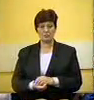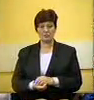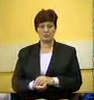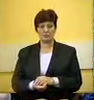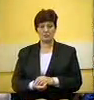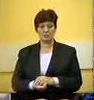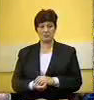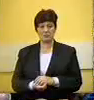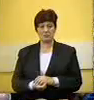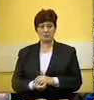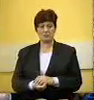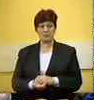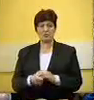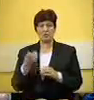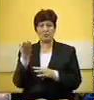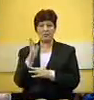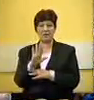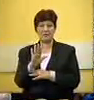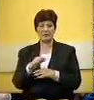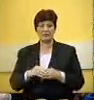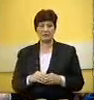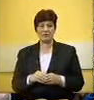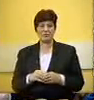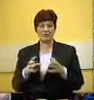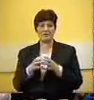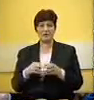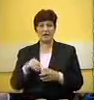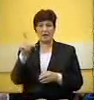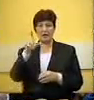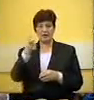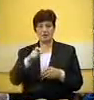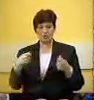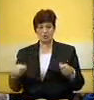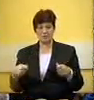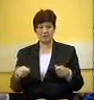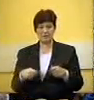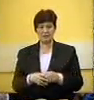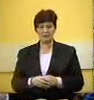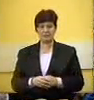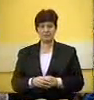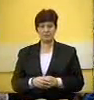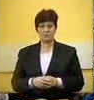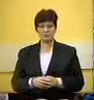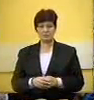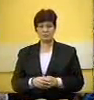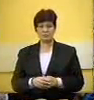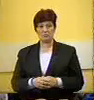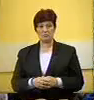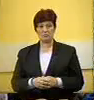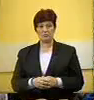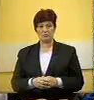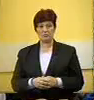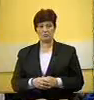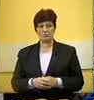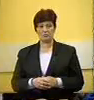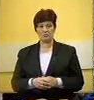Reč ima predstavnik poslaničke grupe Lige socijaldemokrata, kolega Daniel Petrović. Izvolite,